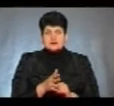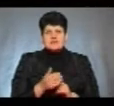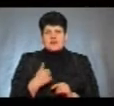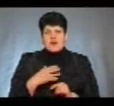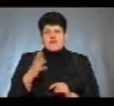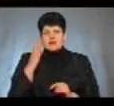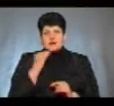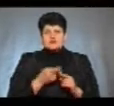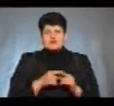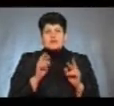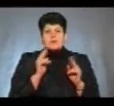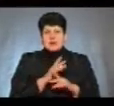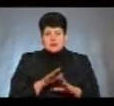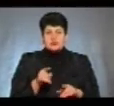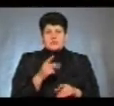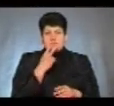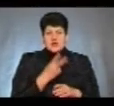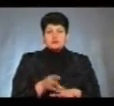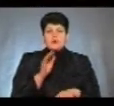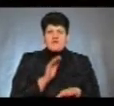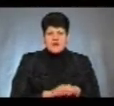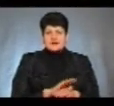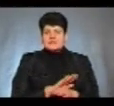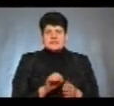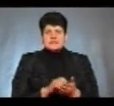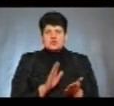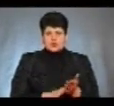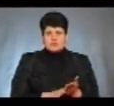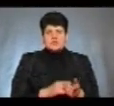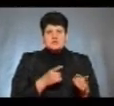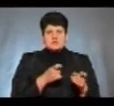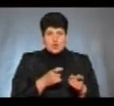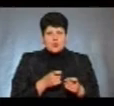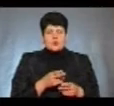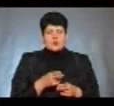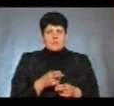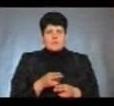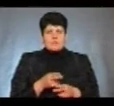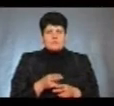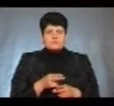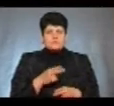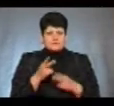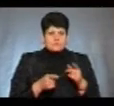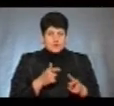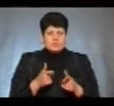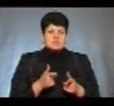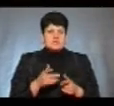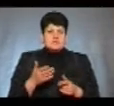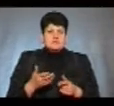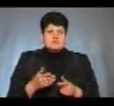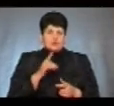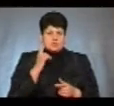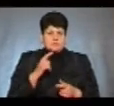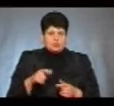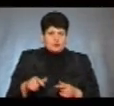вважаю це неправильним. Тут ми бачимо факт незареєстрованої зброї, погрози життю інших молодих людей, і